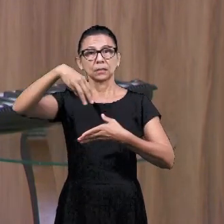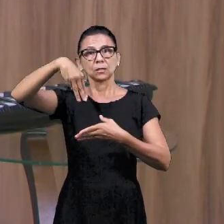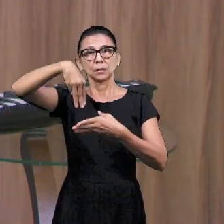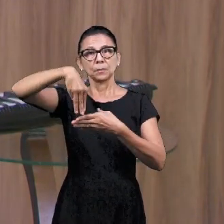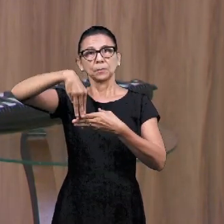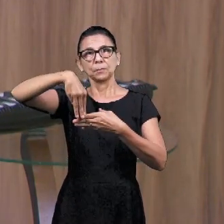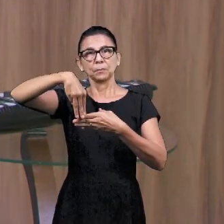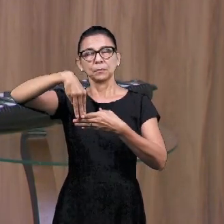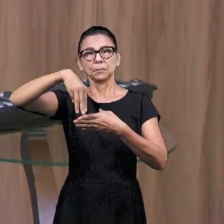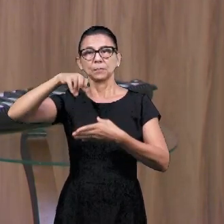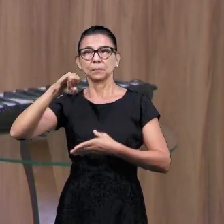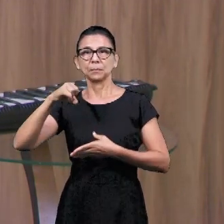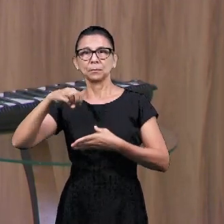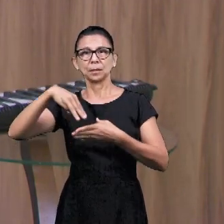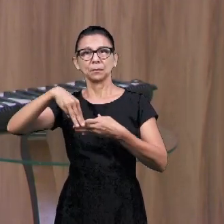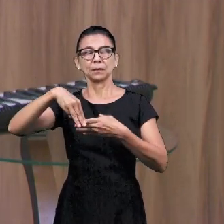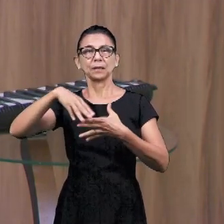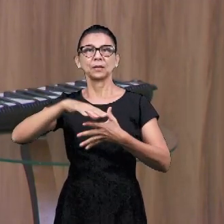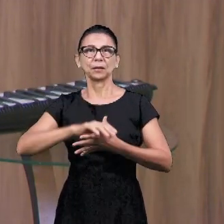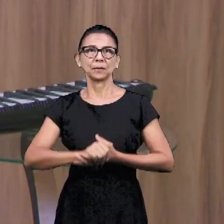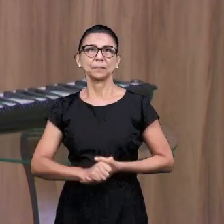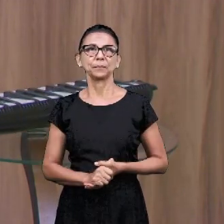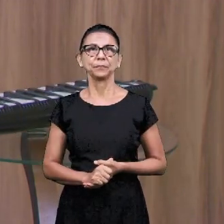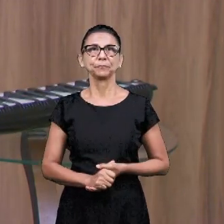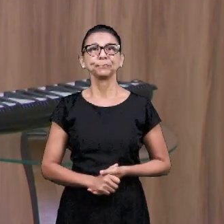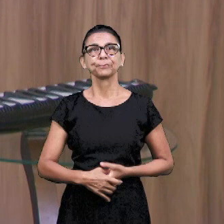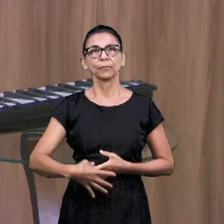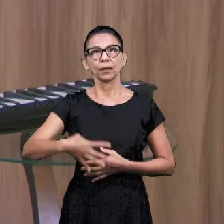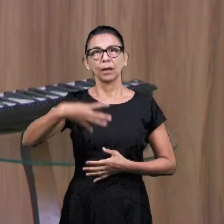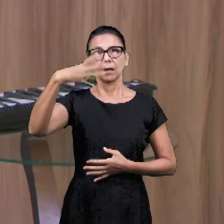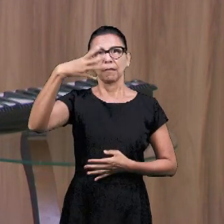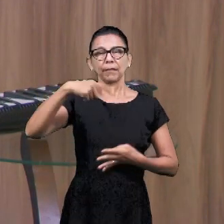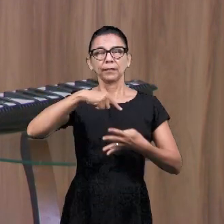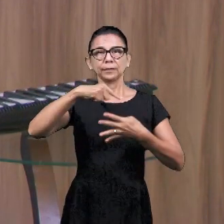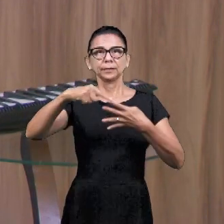Mi majeur. 4 dièses